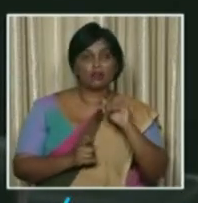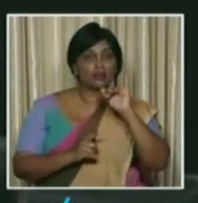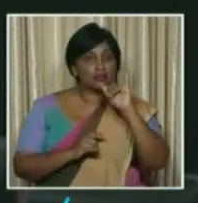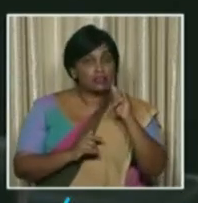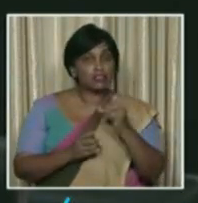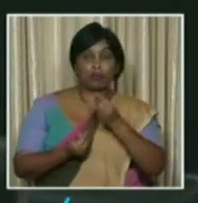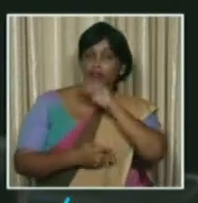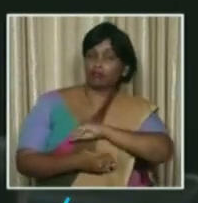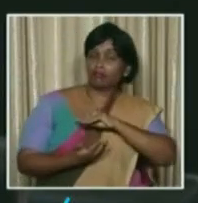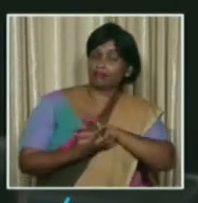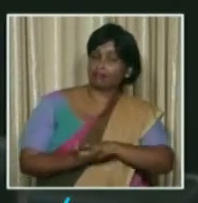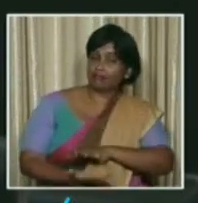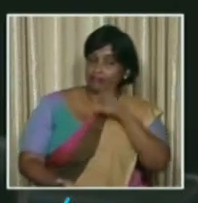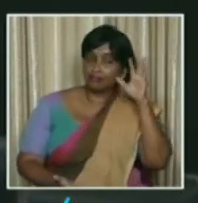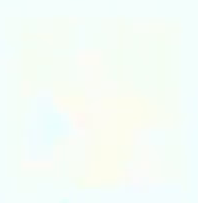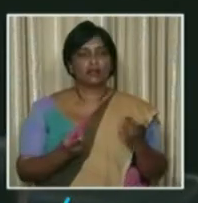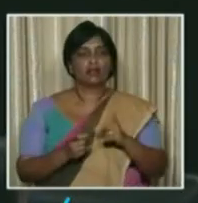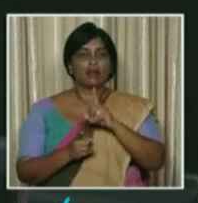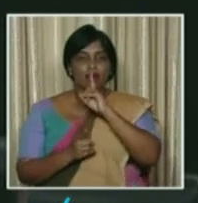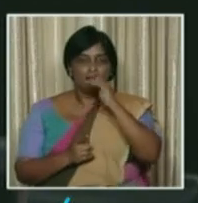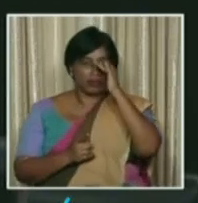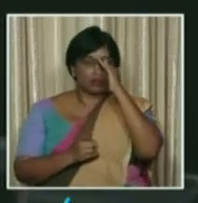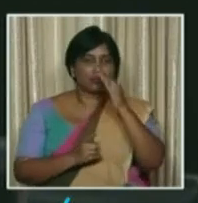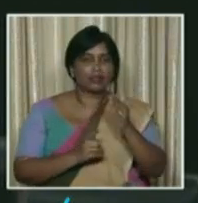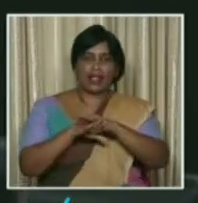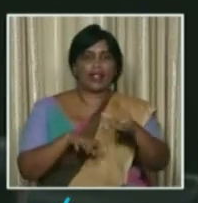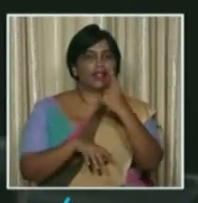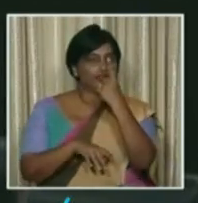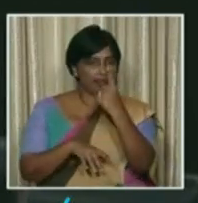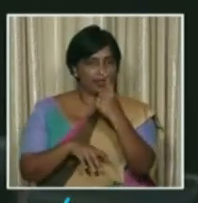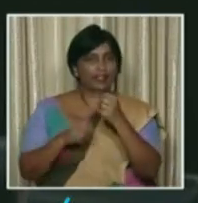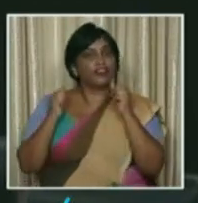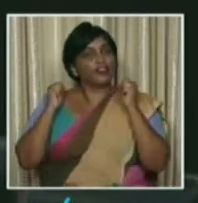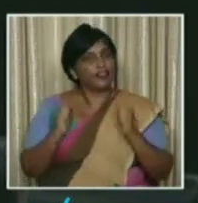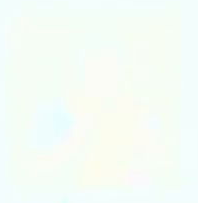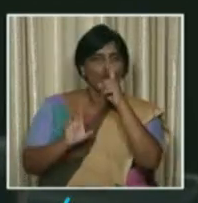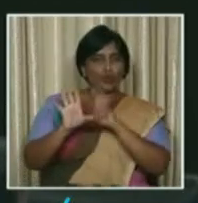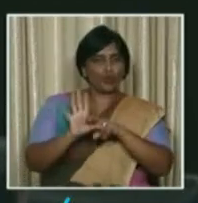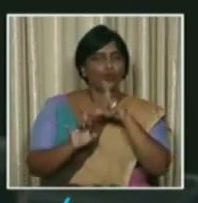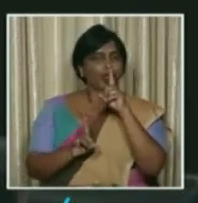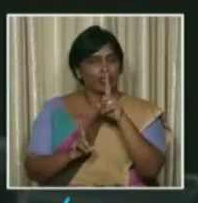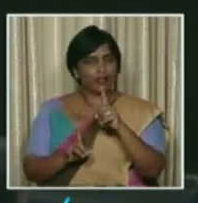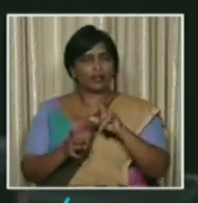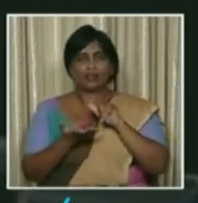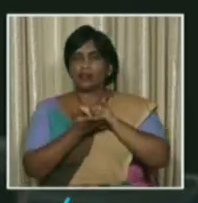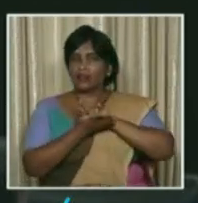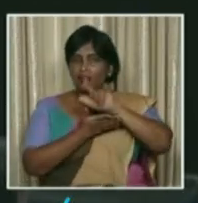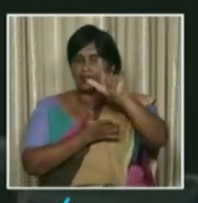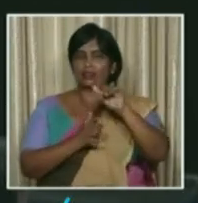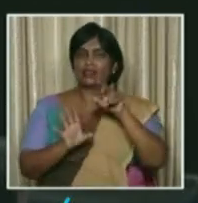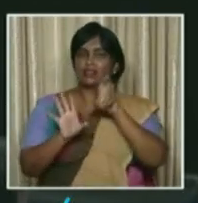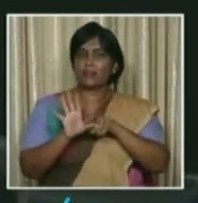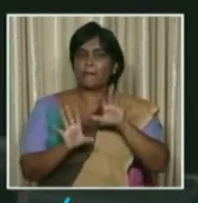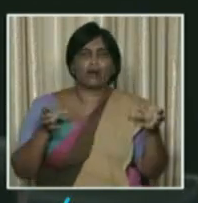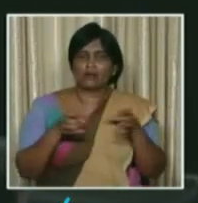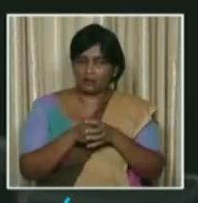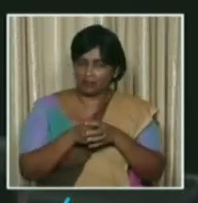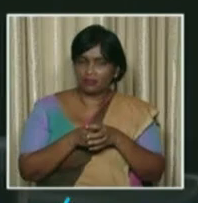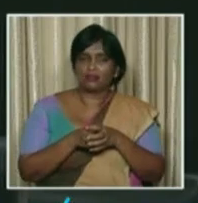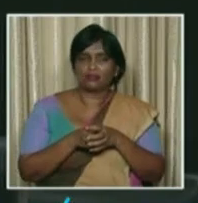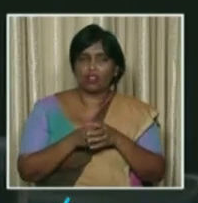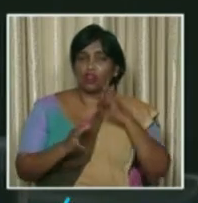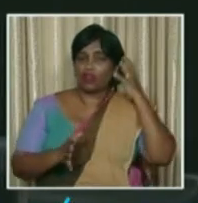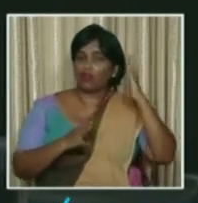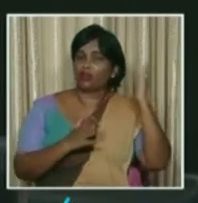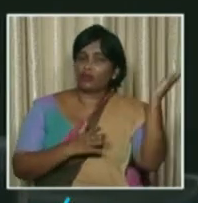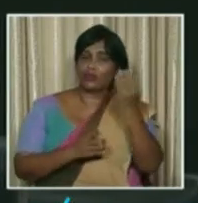හම්බ කරලා තියෙනවා ඒ හම්බ කළම් මදි නිදි යන්නේ එක ඇඳක ඉඳ ගන්න එක පුටුවක ෆ්ලයිට් එකේ සීට් පහක යන්න බෑ එකක යන්නේ ලෝකෙ